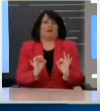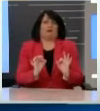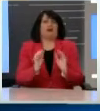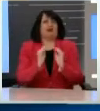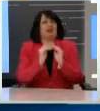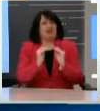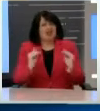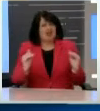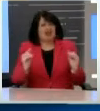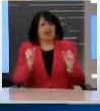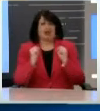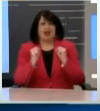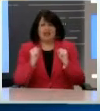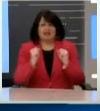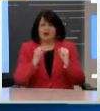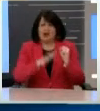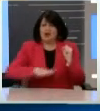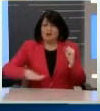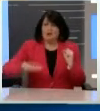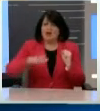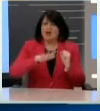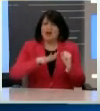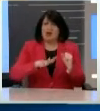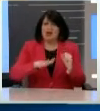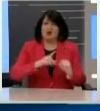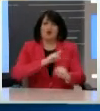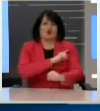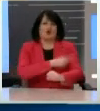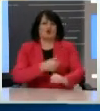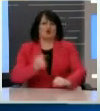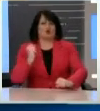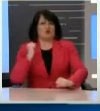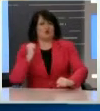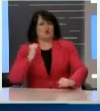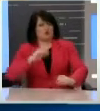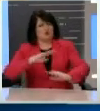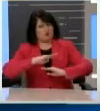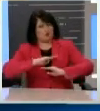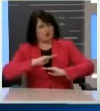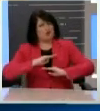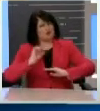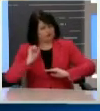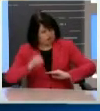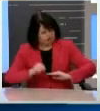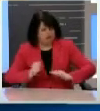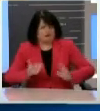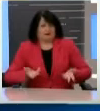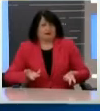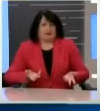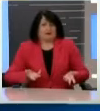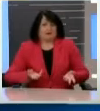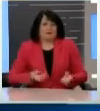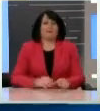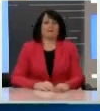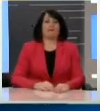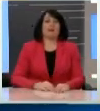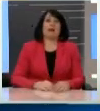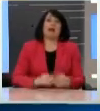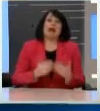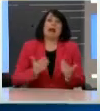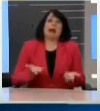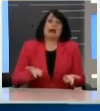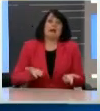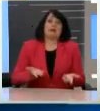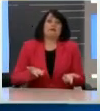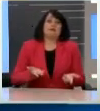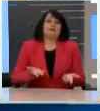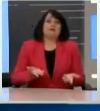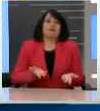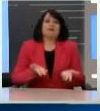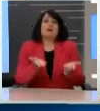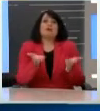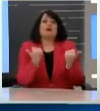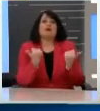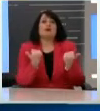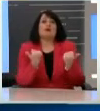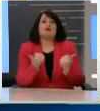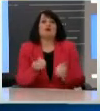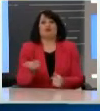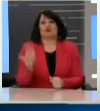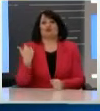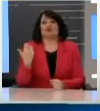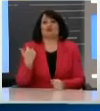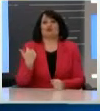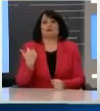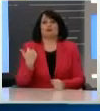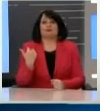ειρήνη, για την ασφάλεια στην περιοχή, για το αξιόμαχο των ενόπλων δυνάμεων. Όμως δεν υπάρχουν και δεν υπήρξαν, παρά